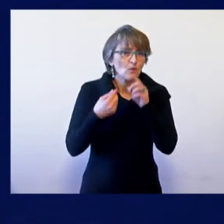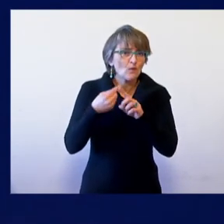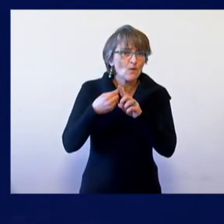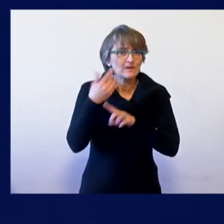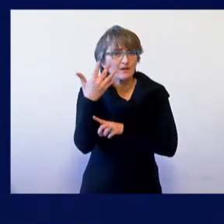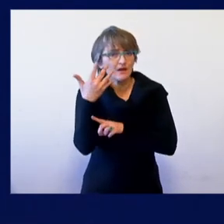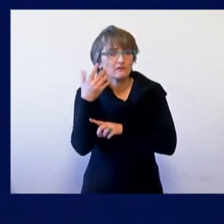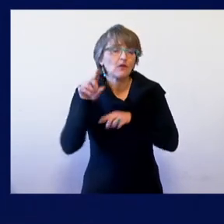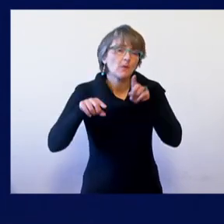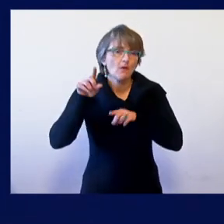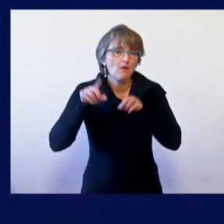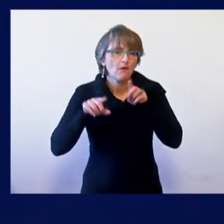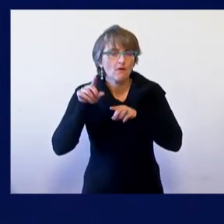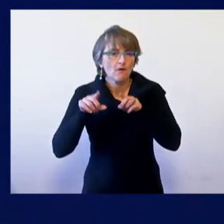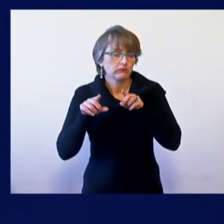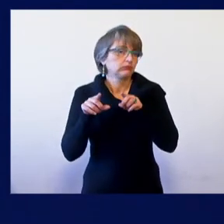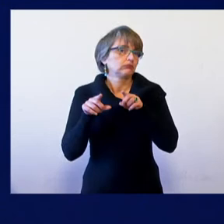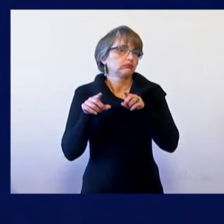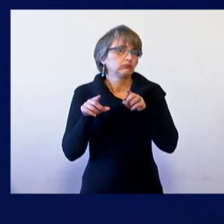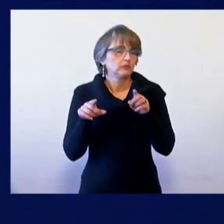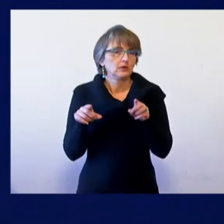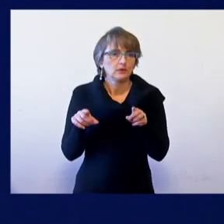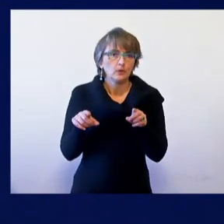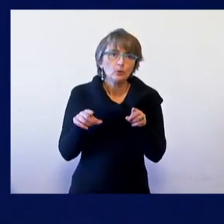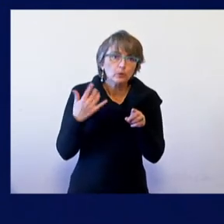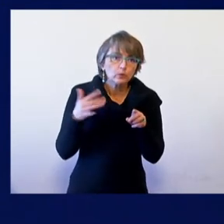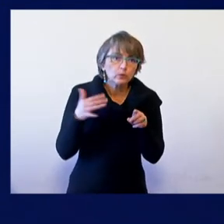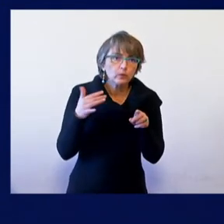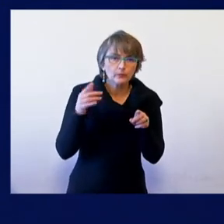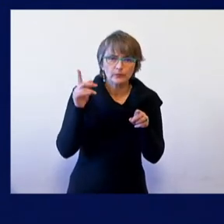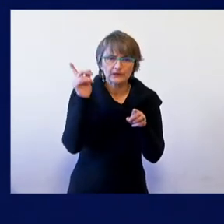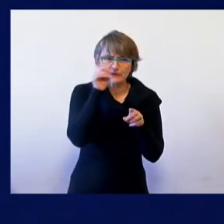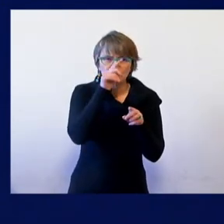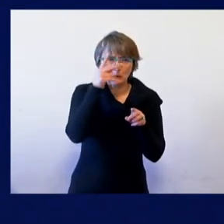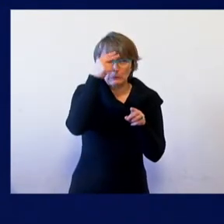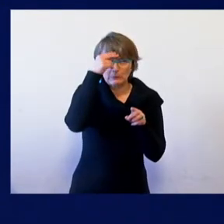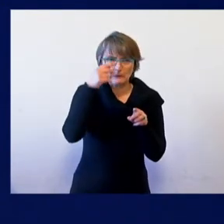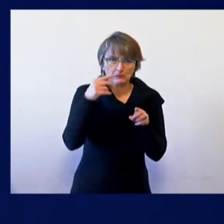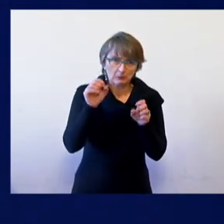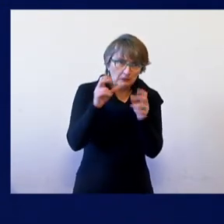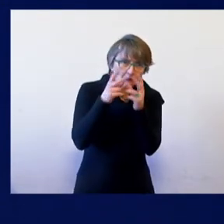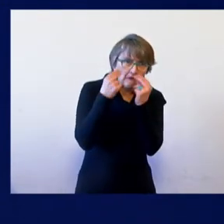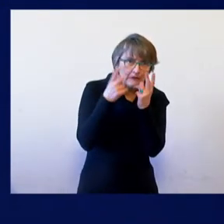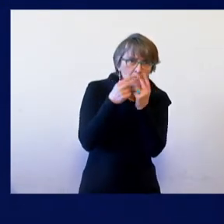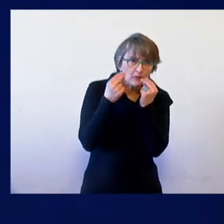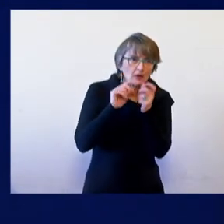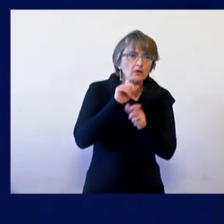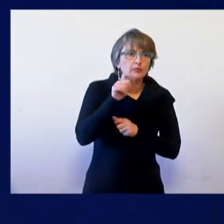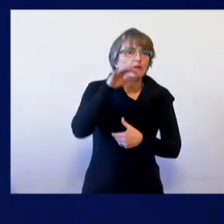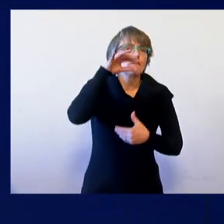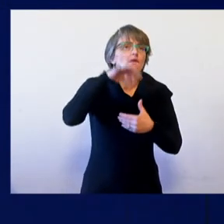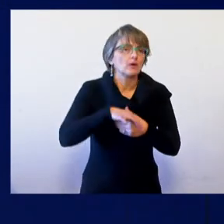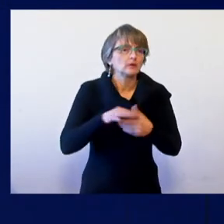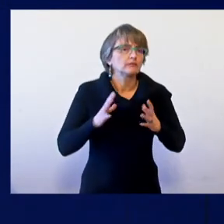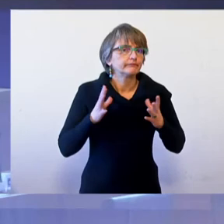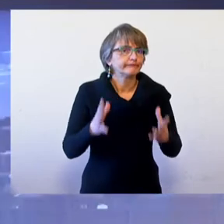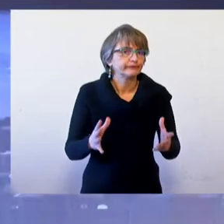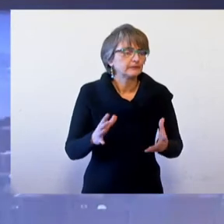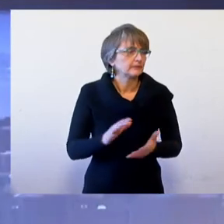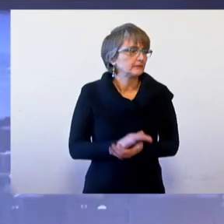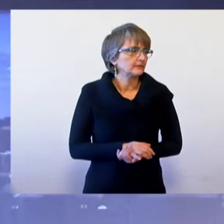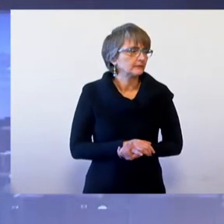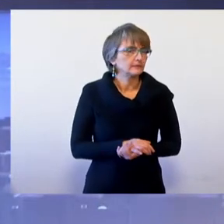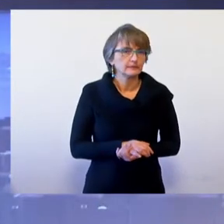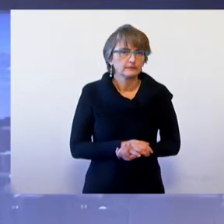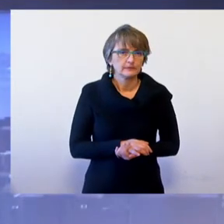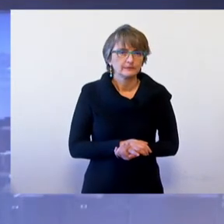la position. Et je trouve cette petite incompréhension, si on peut me l'expliquer, tout simplement, avant de prendre une position de vote. Guispin,